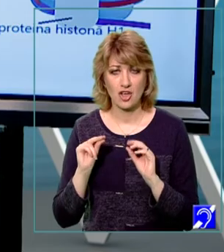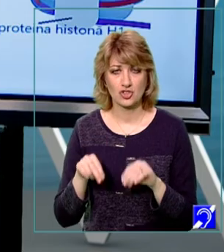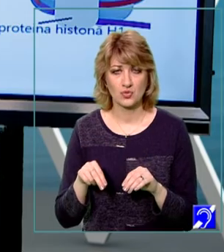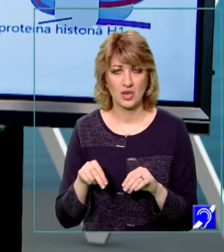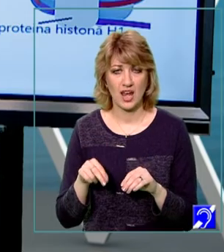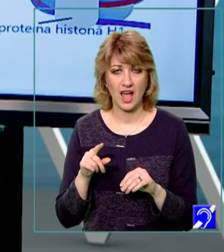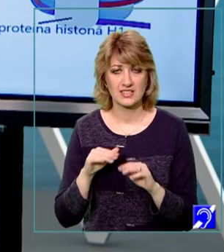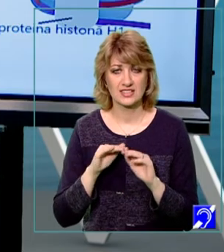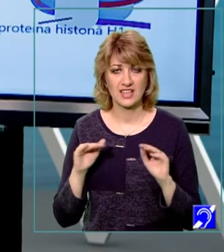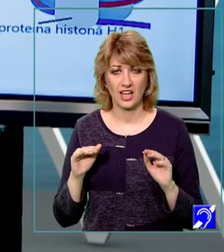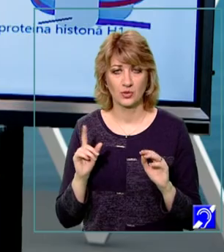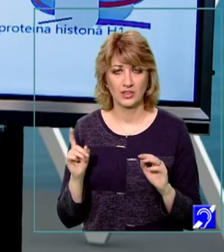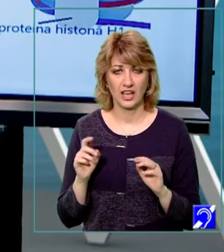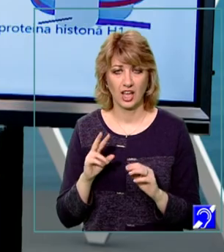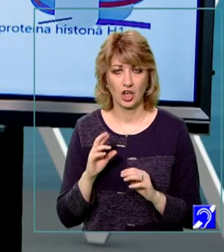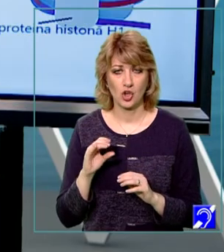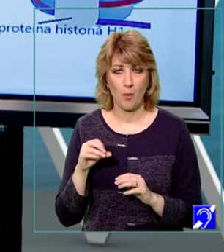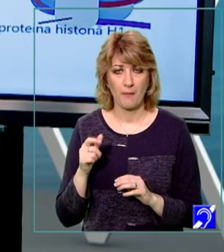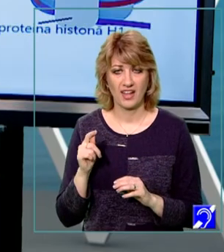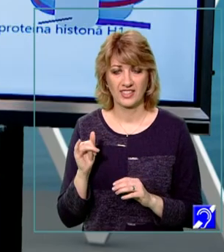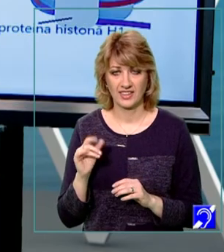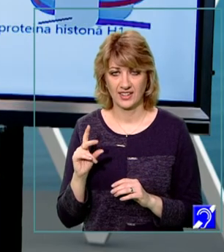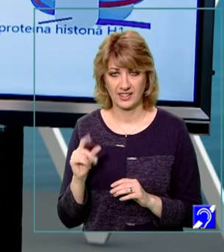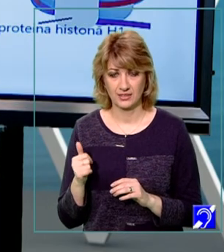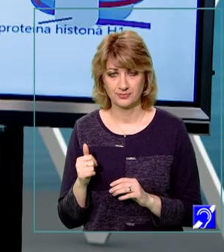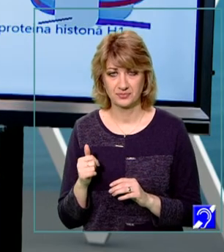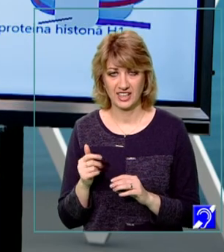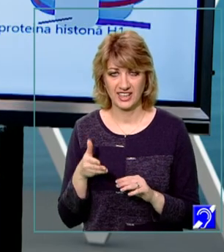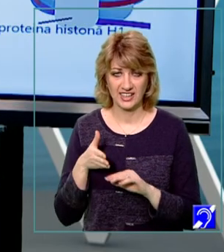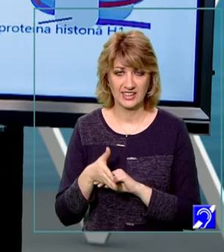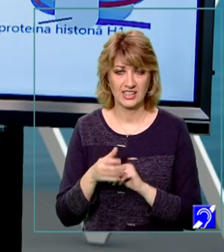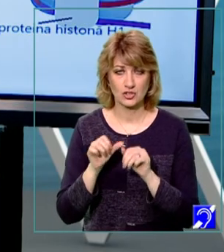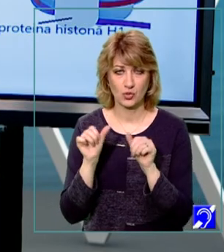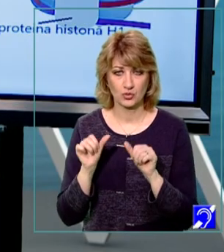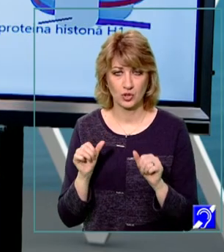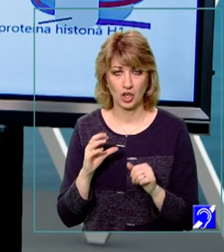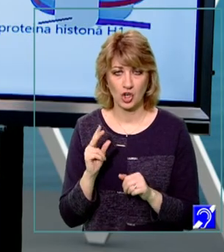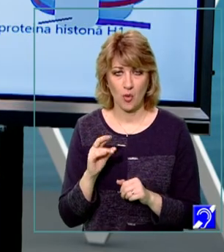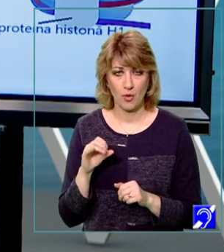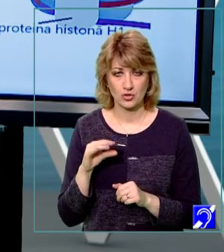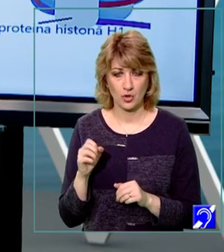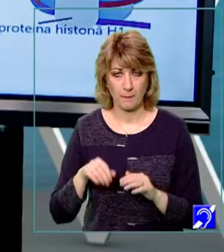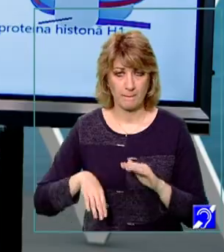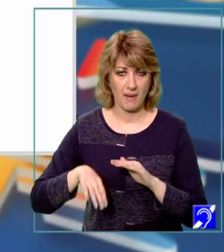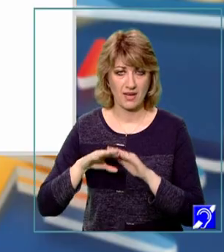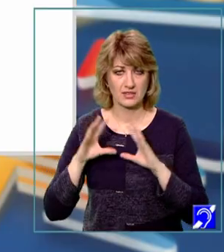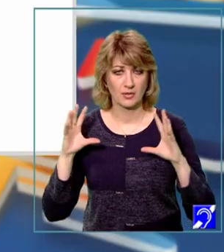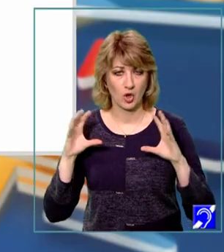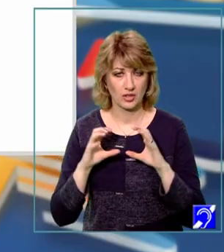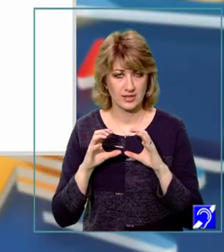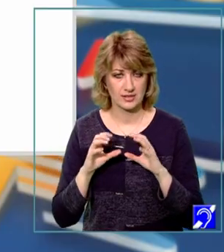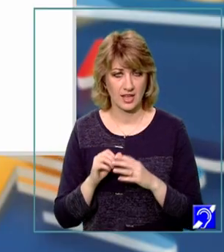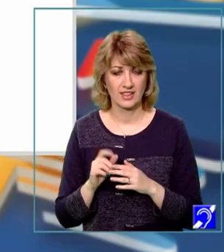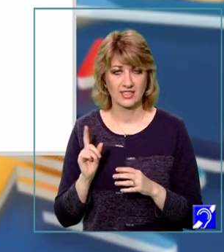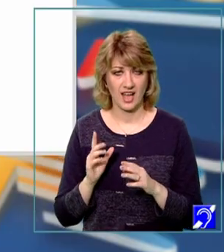în stadiul acesta de cromatidă, cromatidă care intră în structura cromozomului maxim condensat. Dacă